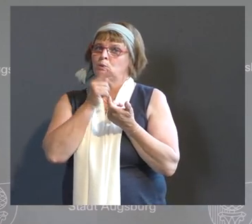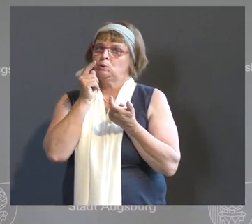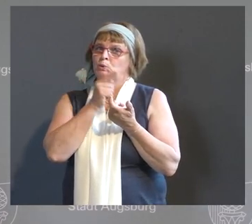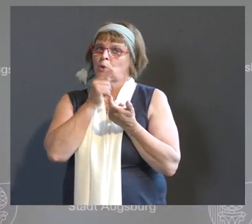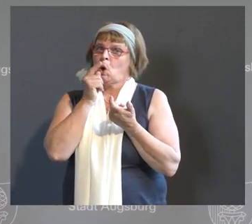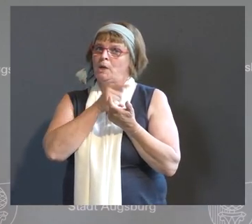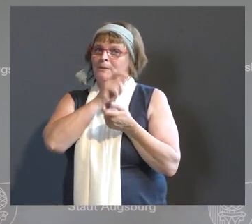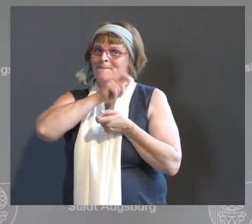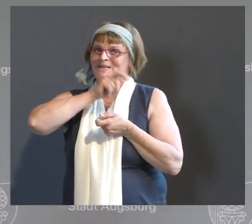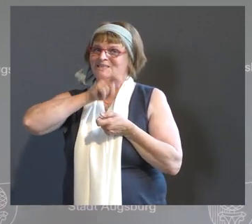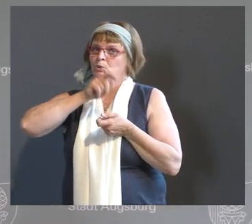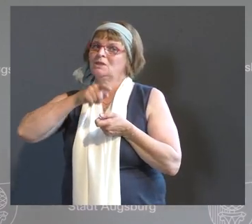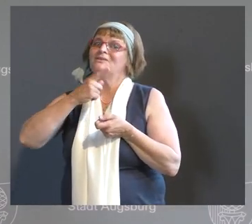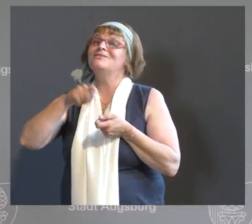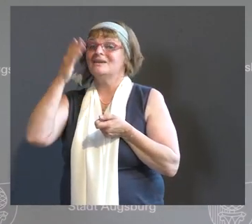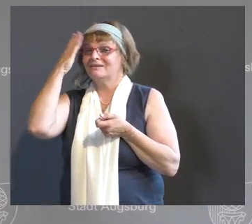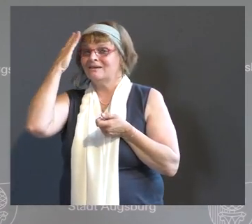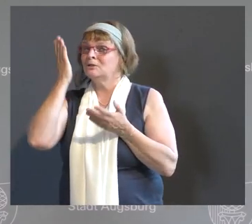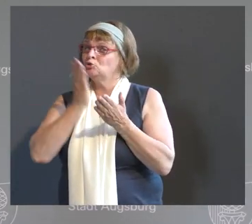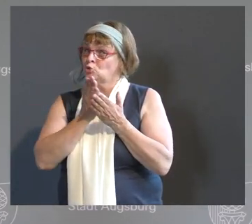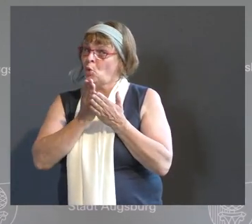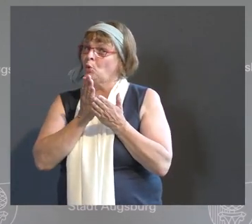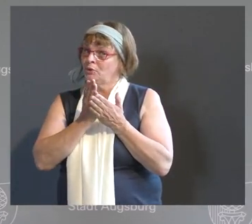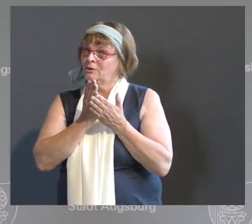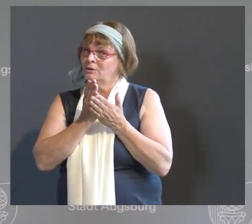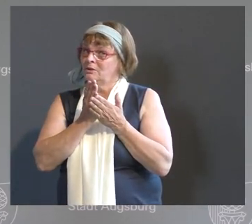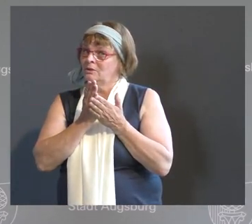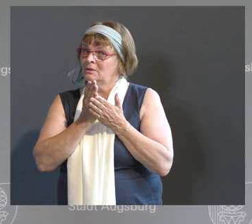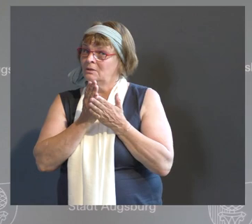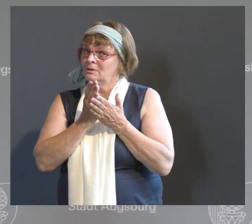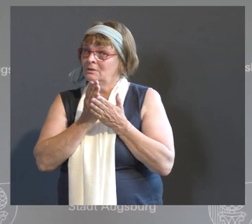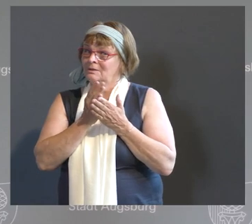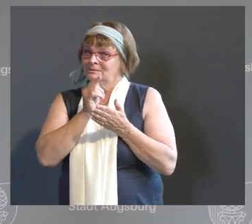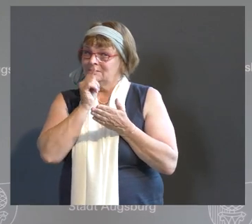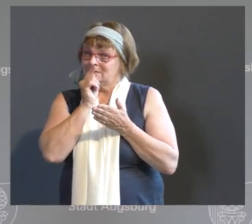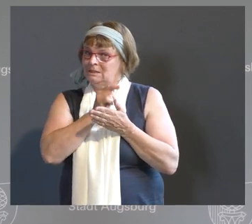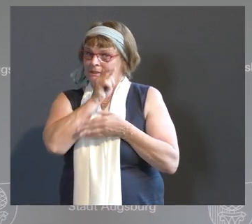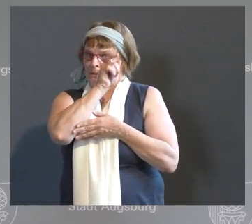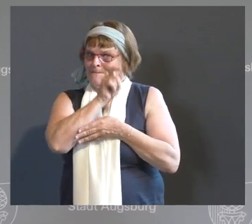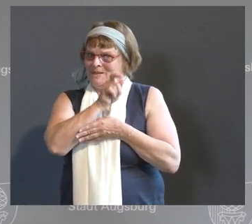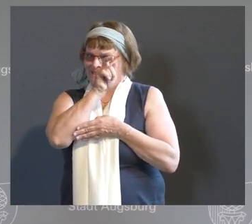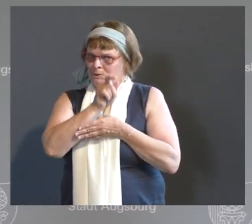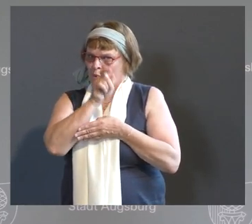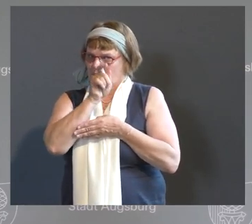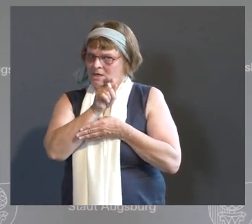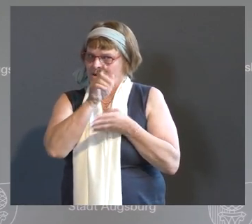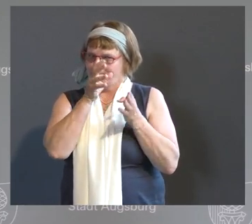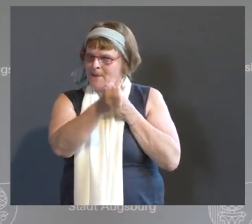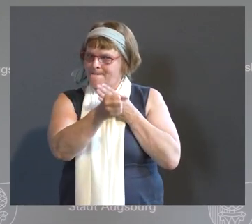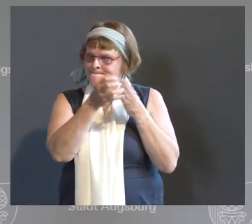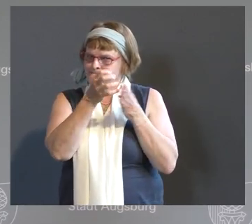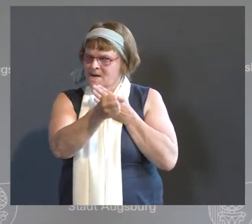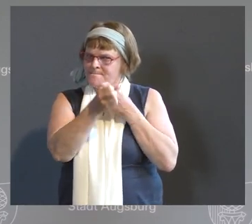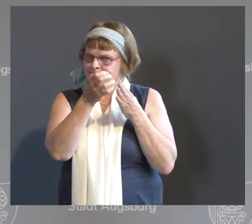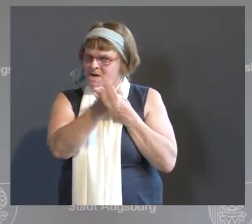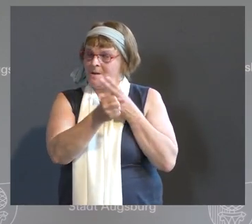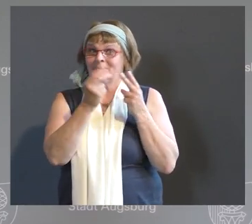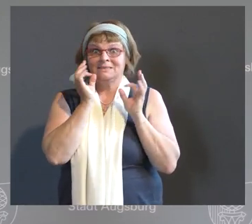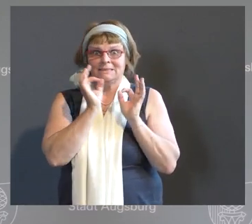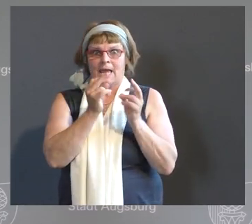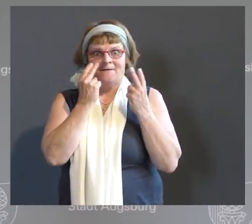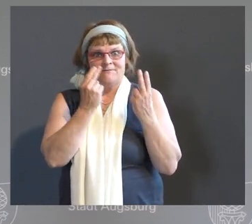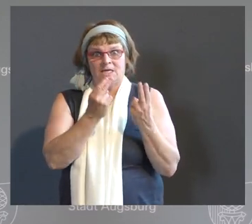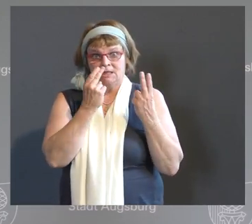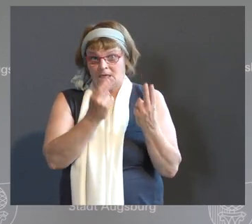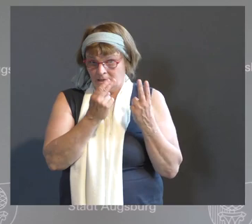wo es ja vor einigen Wochen geschehen gab. Und es ist wichtig, diese Personen gut zu identifizieren, da braucht es die Ermittlungsarbeit der Polizei, aber auch